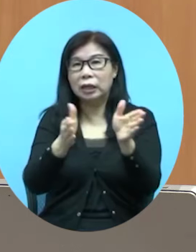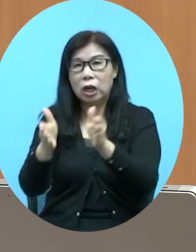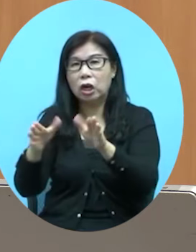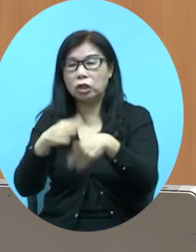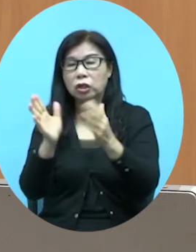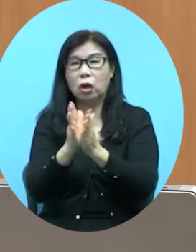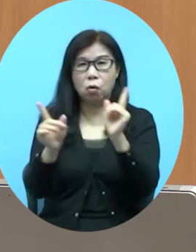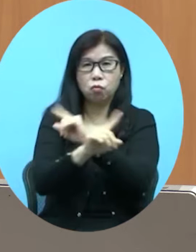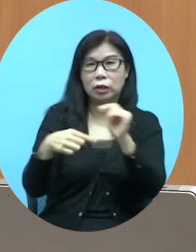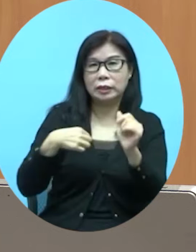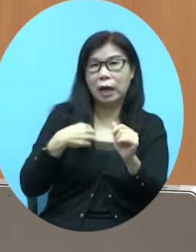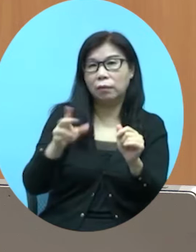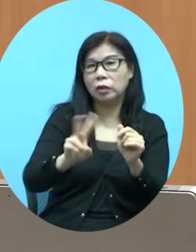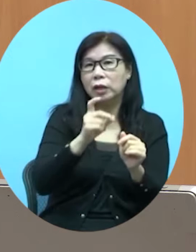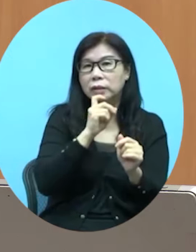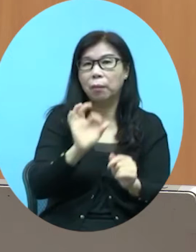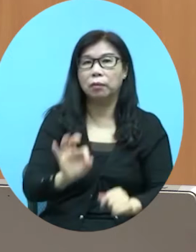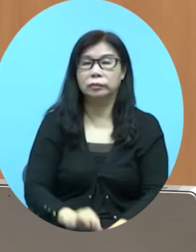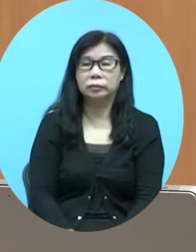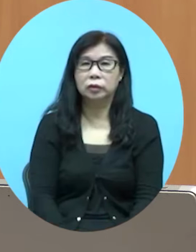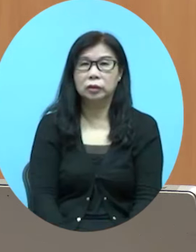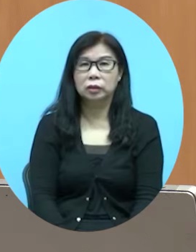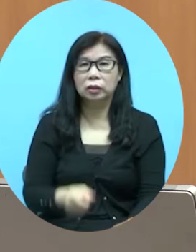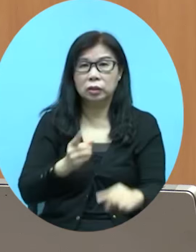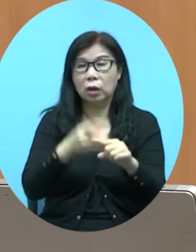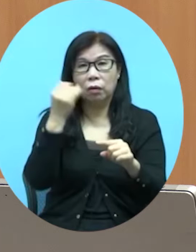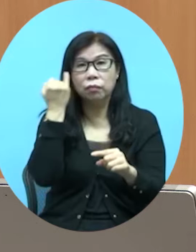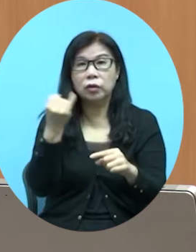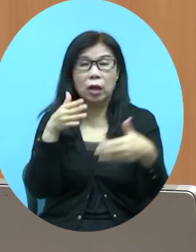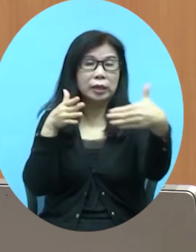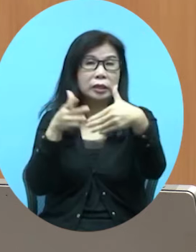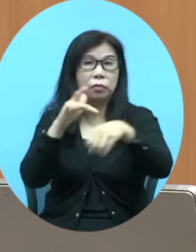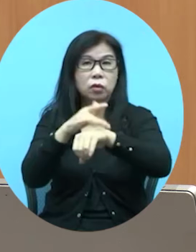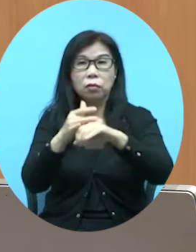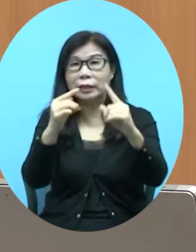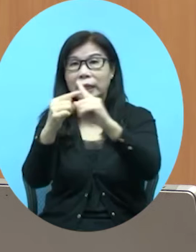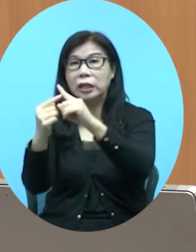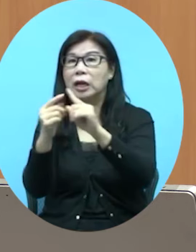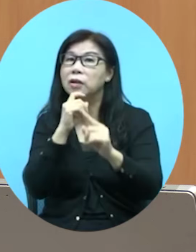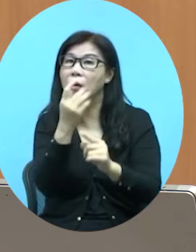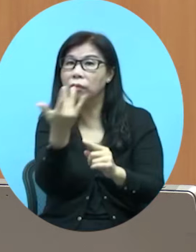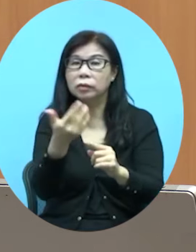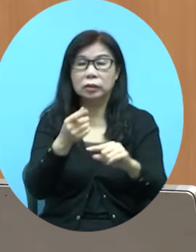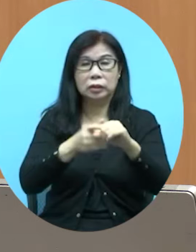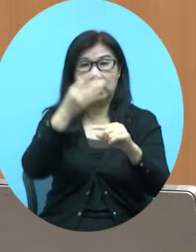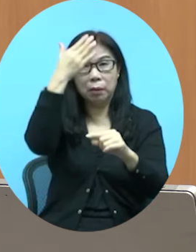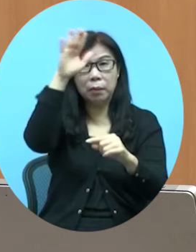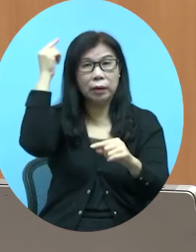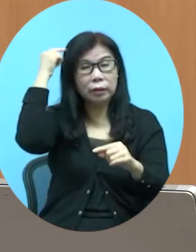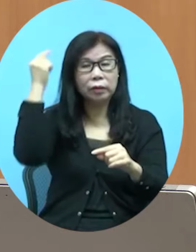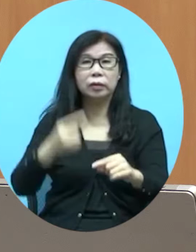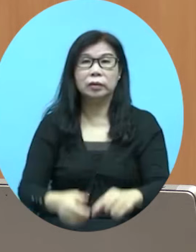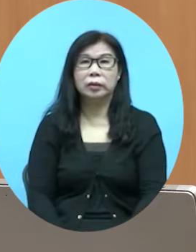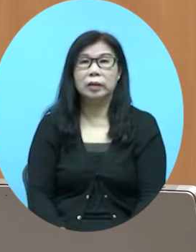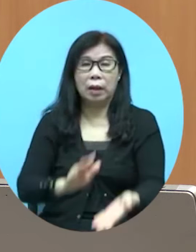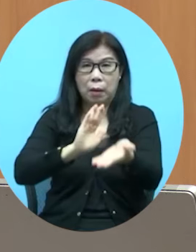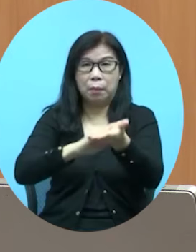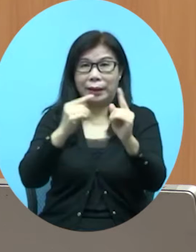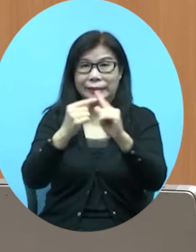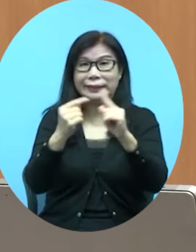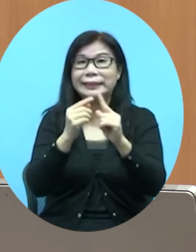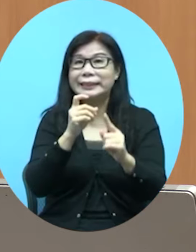一起用的我不知道他们会接触多少人不过我知道他们接触病人的时候